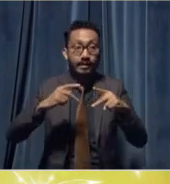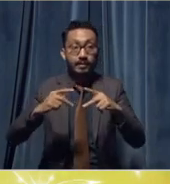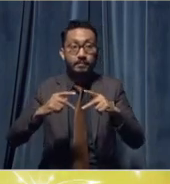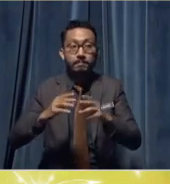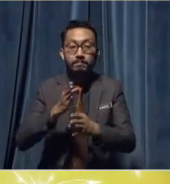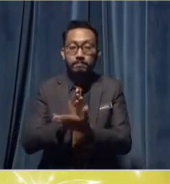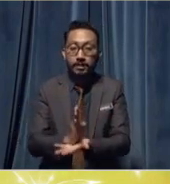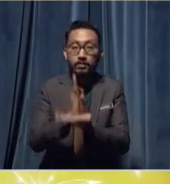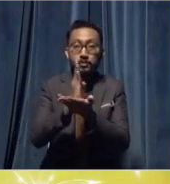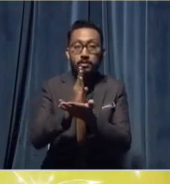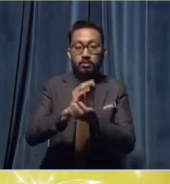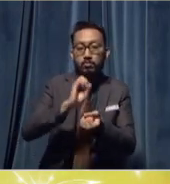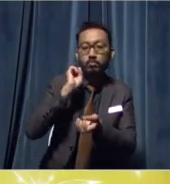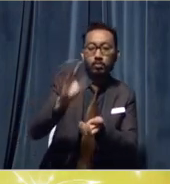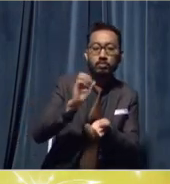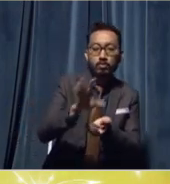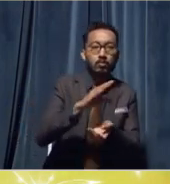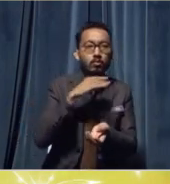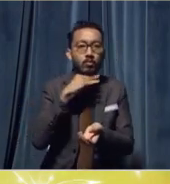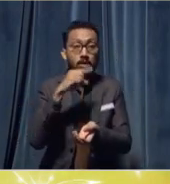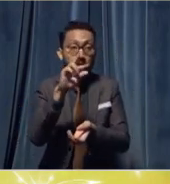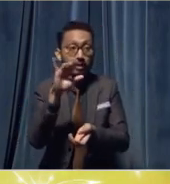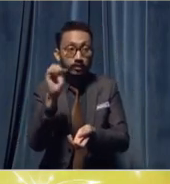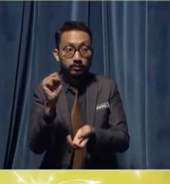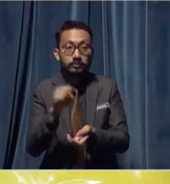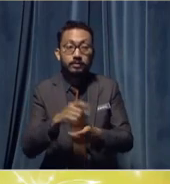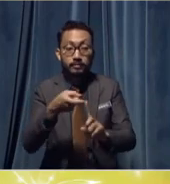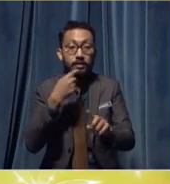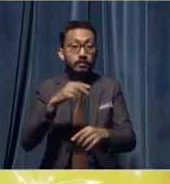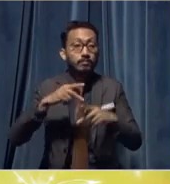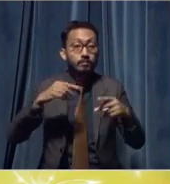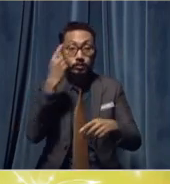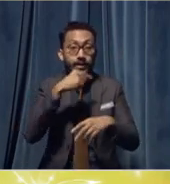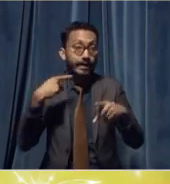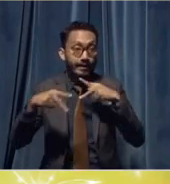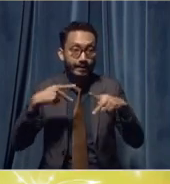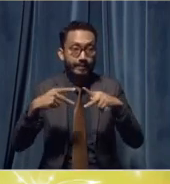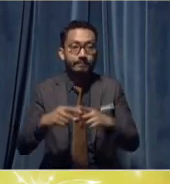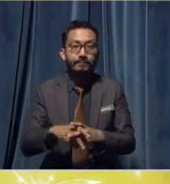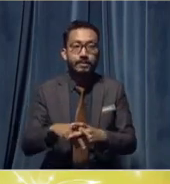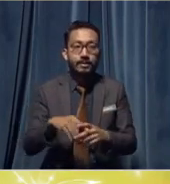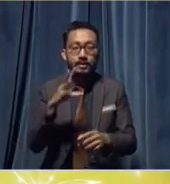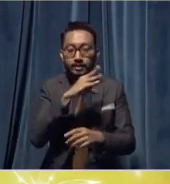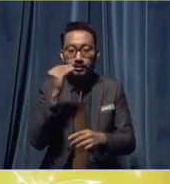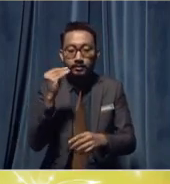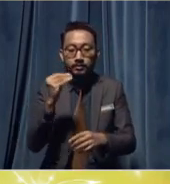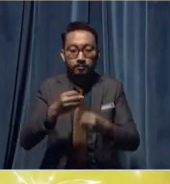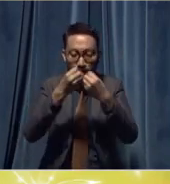membantu menanggalkan gris daripada permukaan kain di